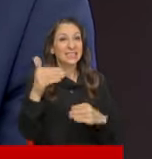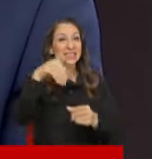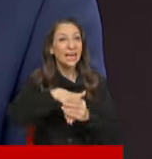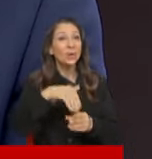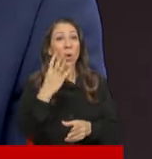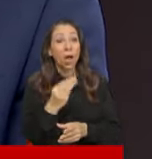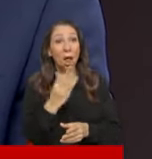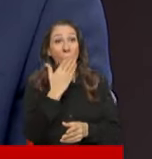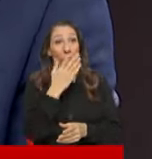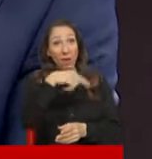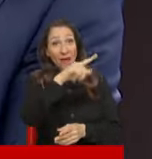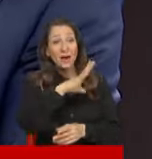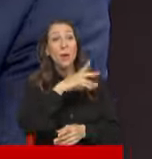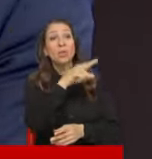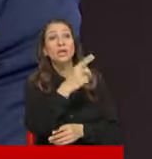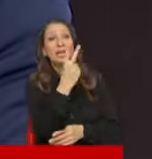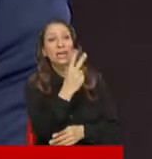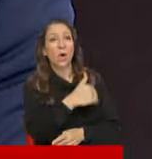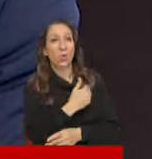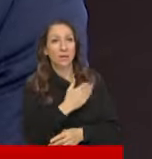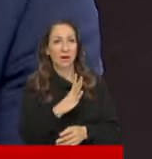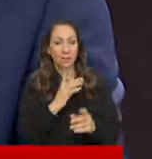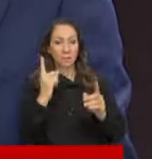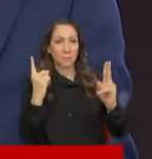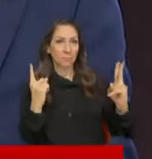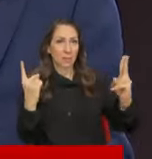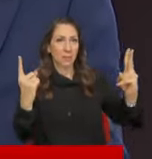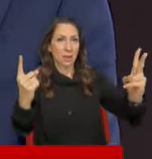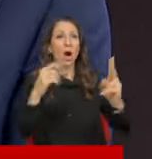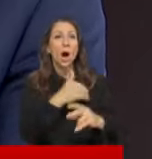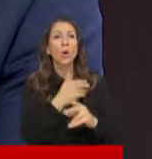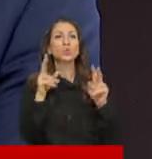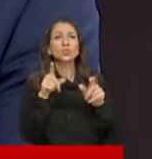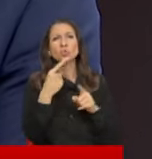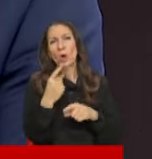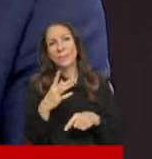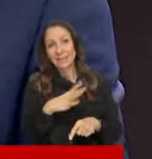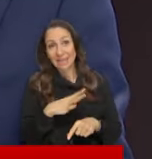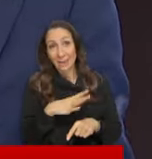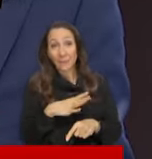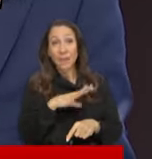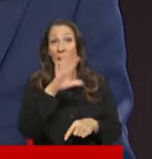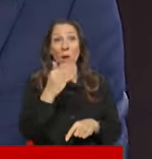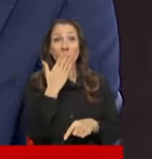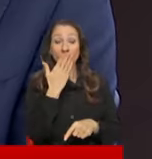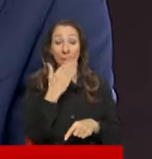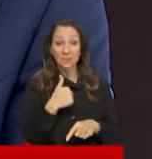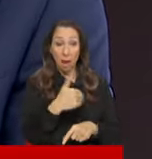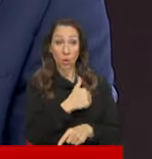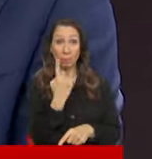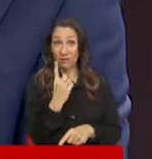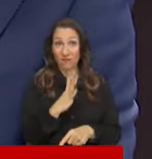olan okullar var oralarda da iki avukatlarımız var Avukat konusunda şunu ifade edebilirim her okulda bizim bir